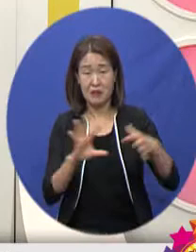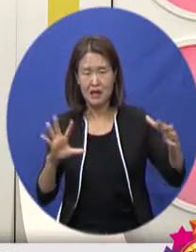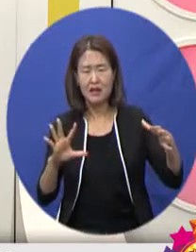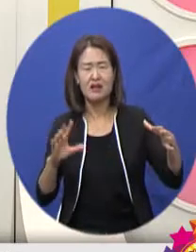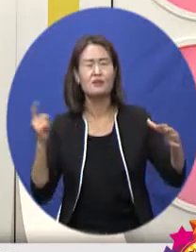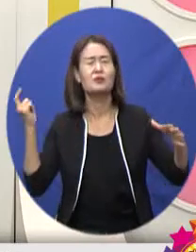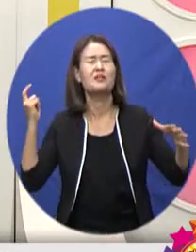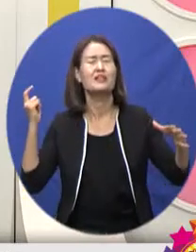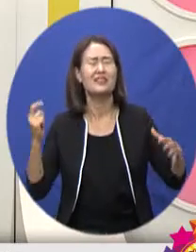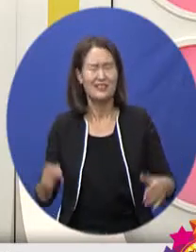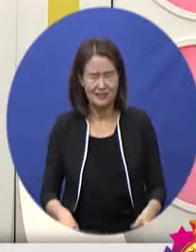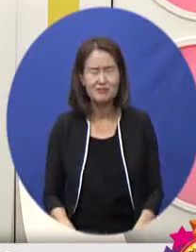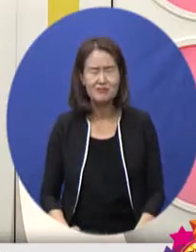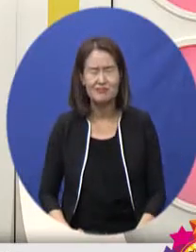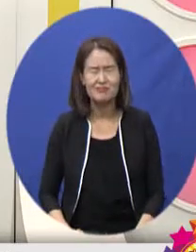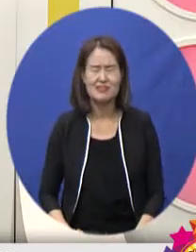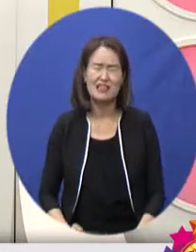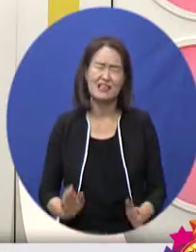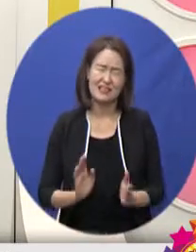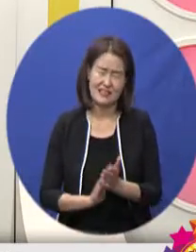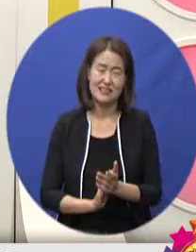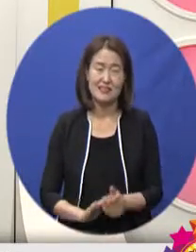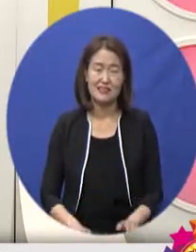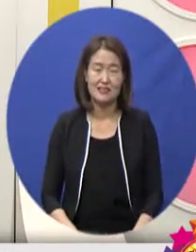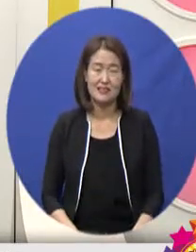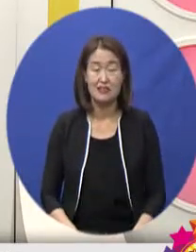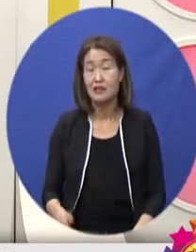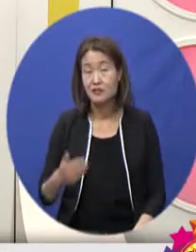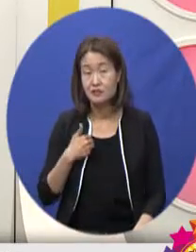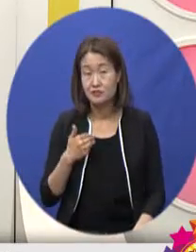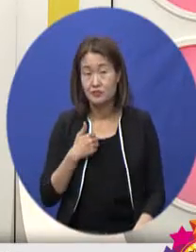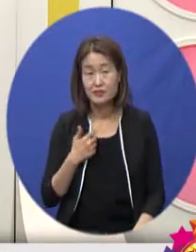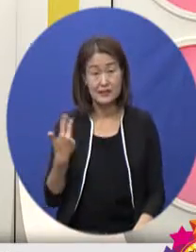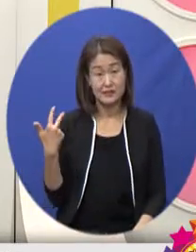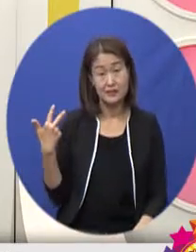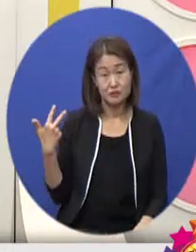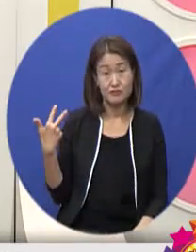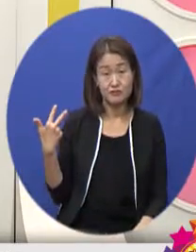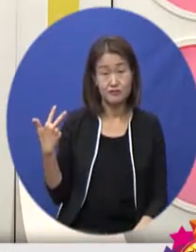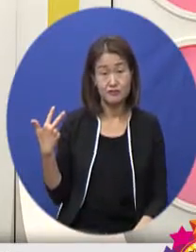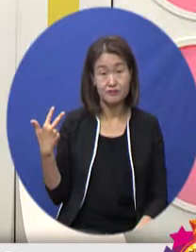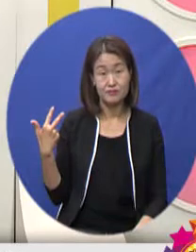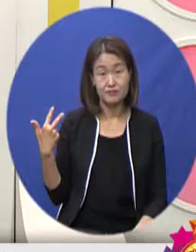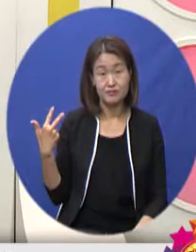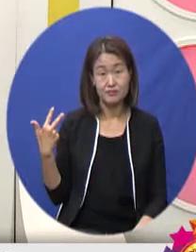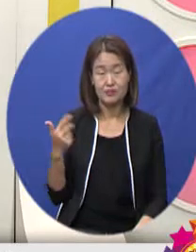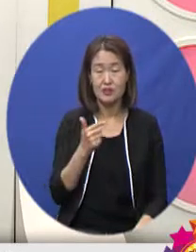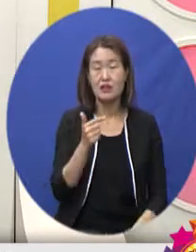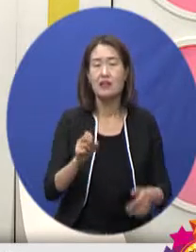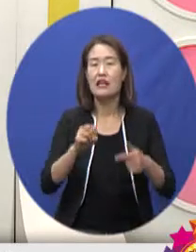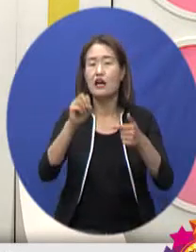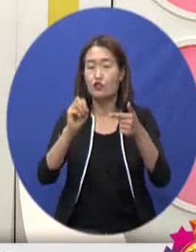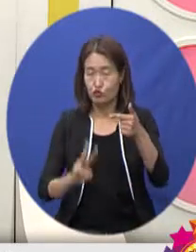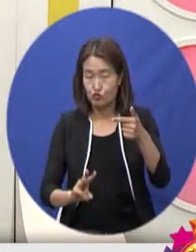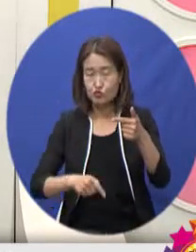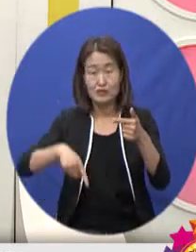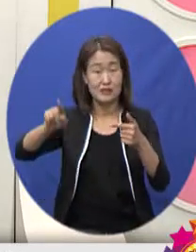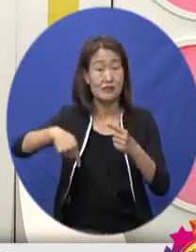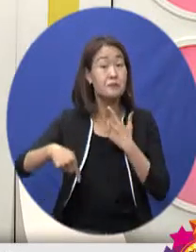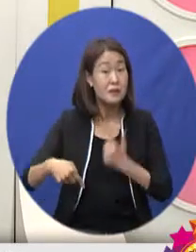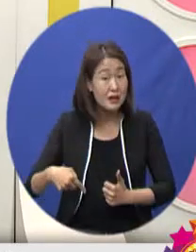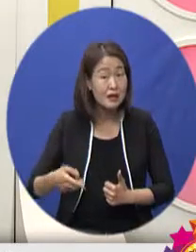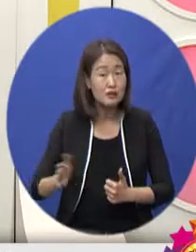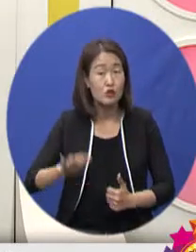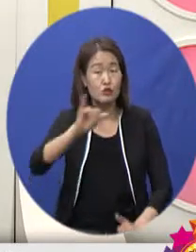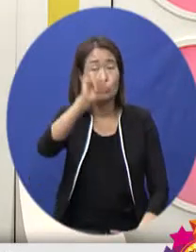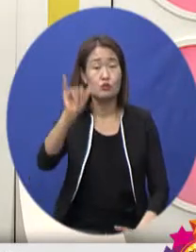아, 연결 끊겼나 봐요. 네. 네. 아, 제가 그 지난주에 나주에 이렇게 다녀왔는데 네. 아, 전국